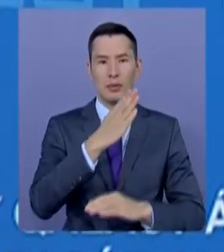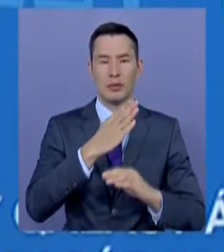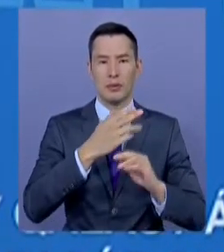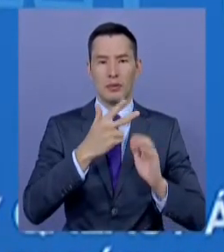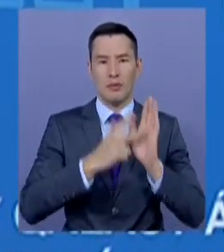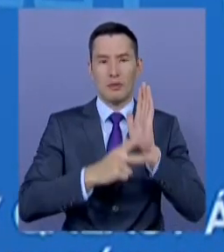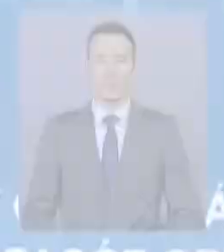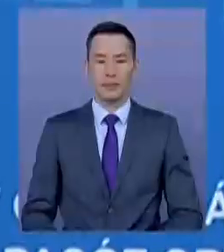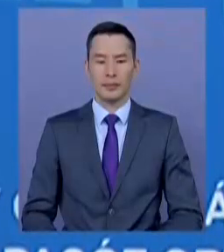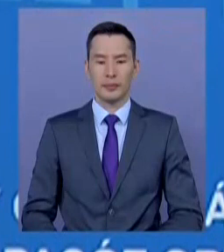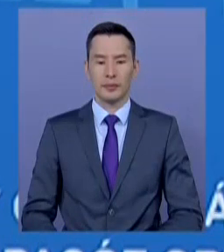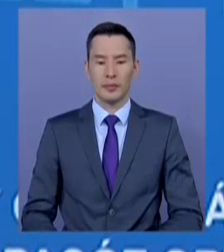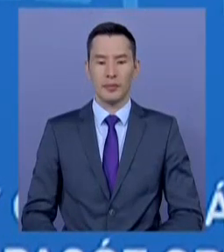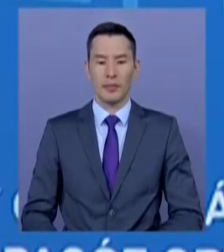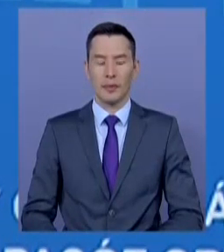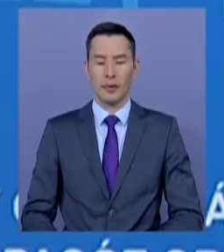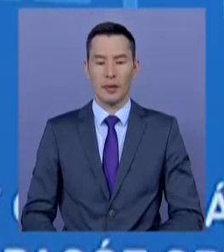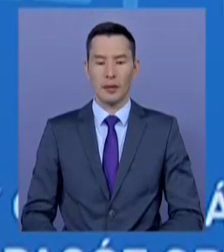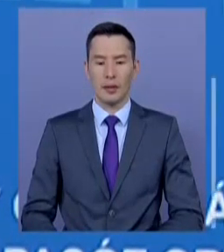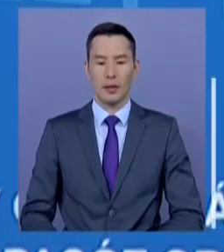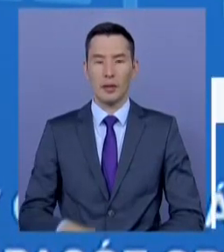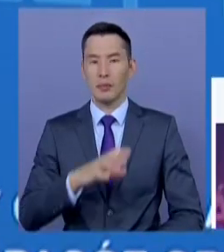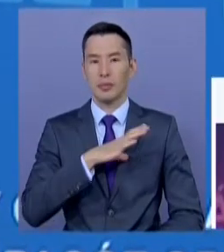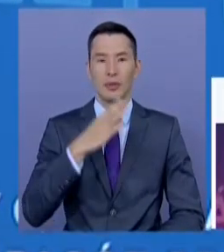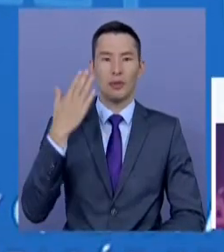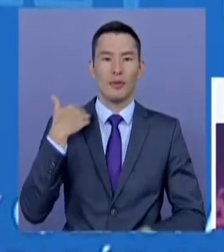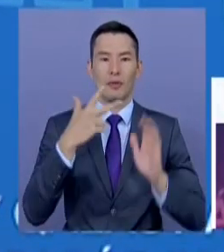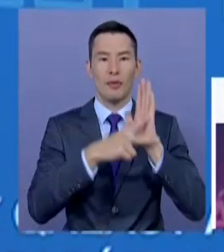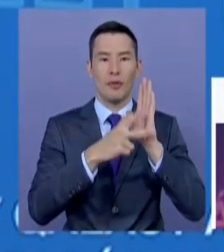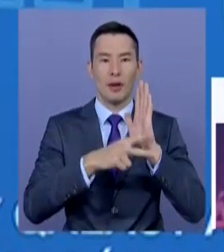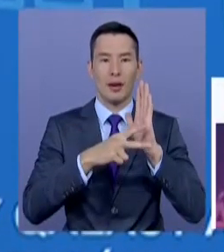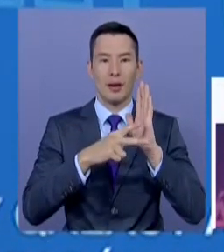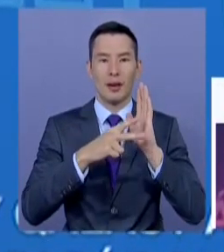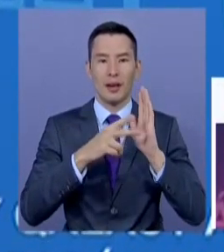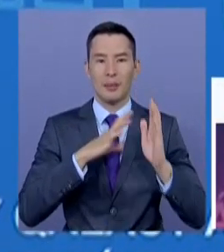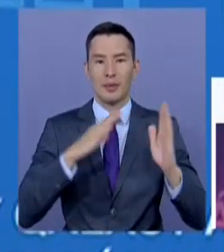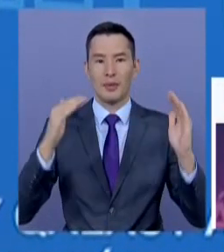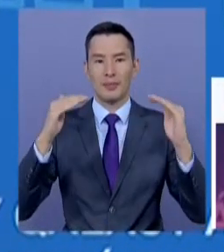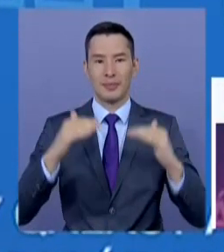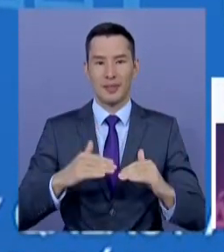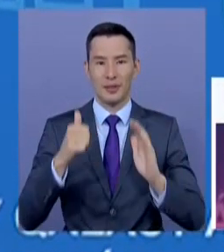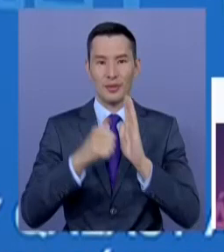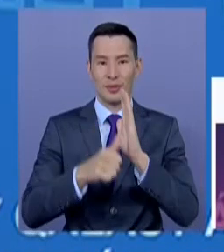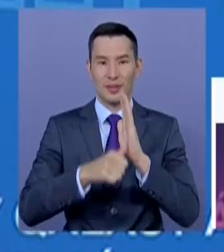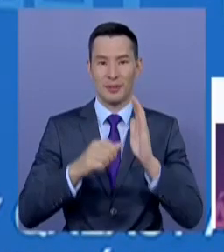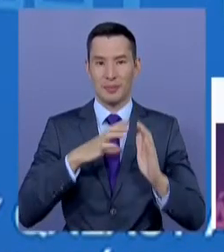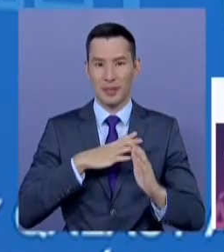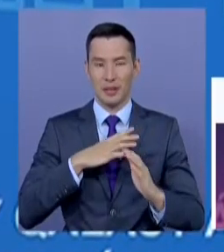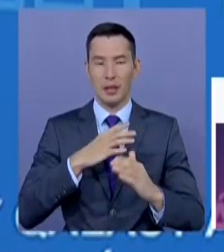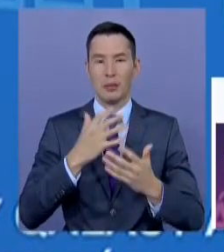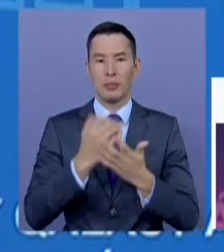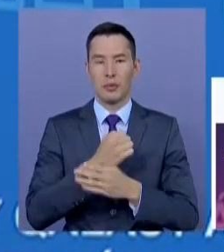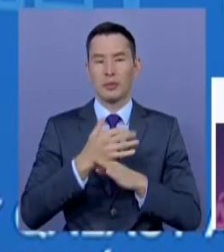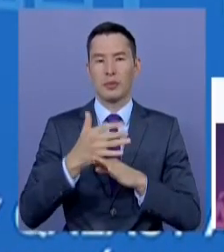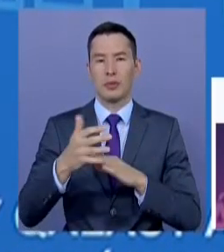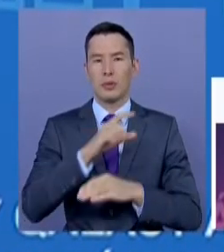мен тәуелсіз автомобилистер одағы мамандар арнайы зерттеу жүргізді. Нақты не өзгерді деген? Апатты жағдай 60-қа түсіргенімізбен мүлде